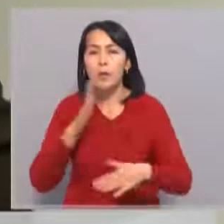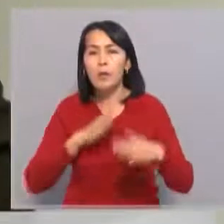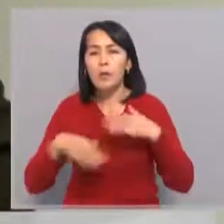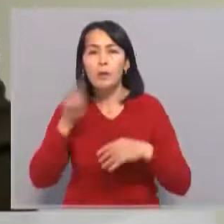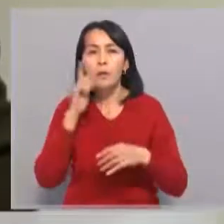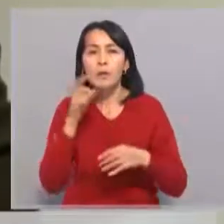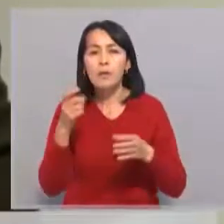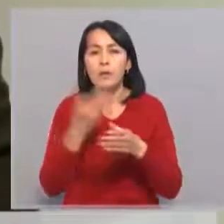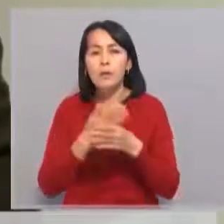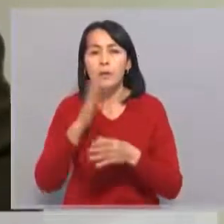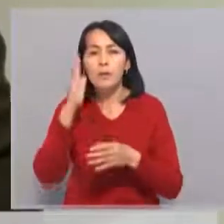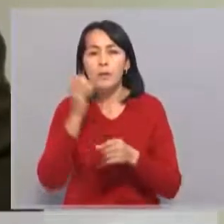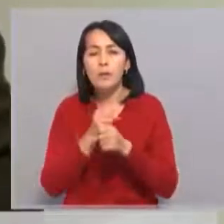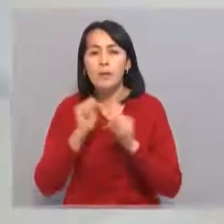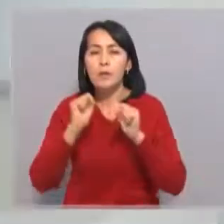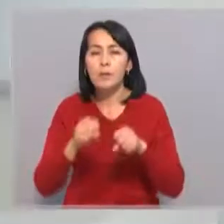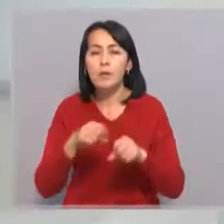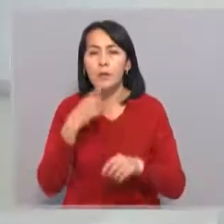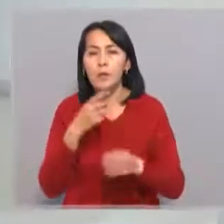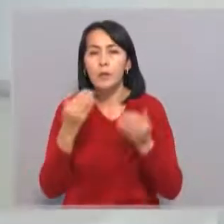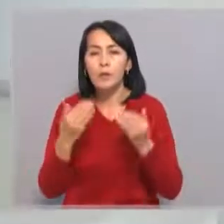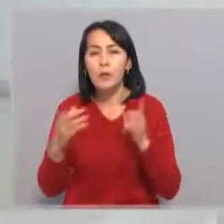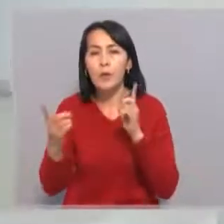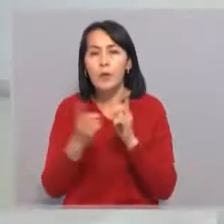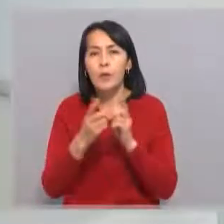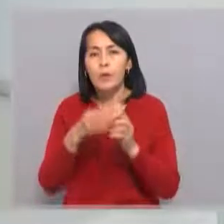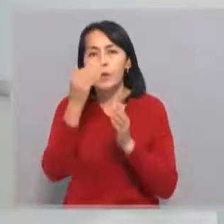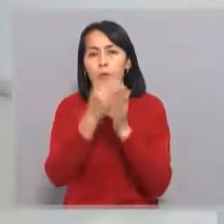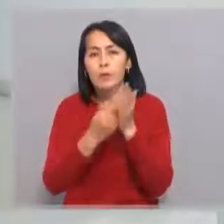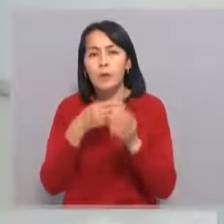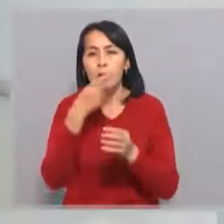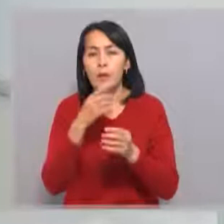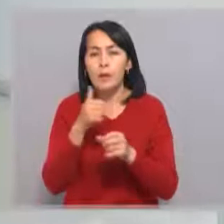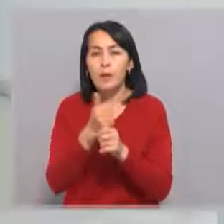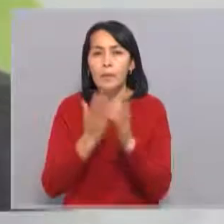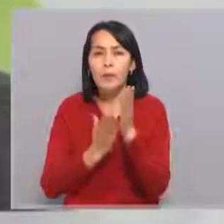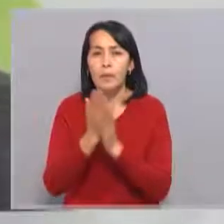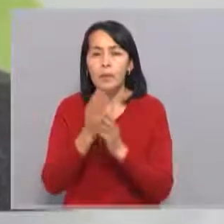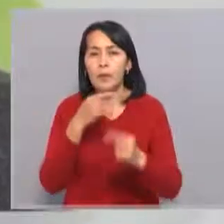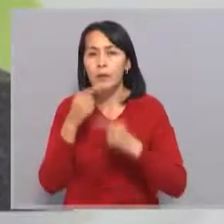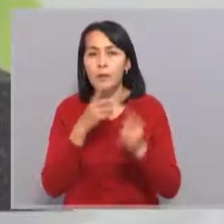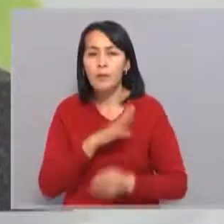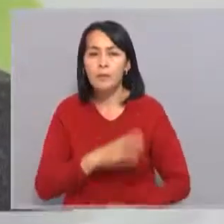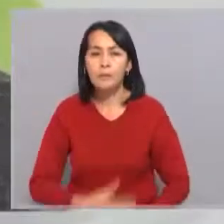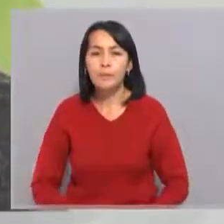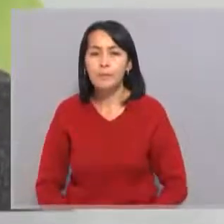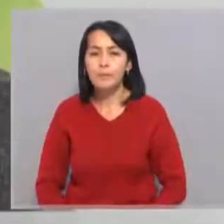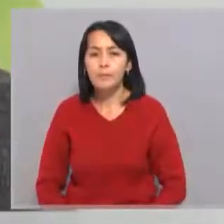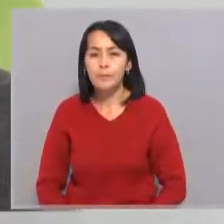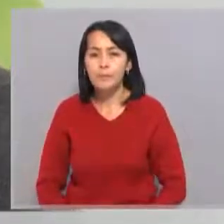қолдау болашағымызға жасалған мүмкіндік дейді. Бүгінгі жиында жолдауда айтылған басым бағыттар екшелді.